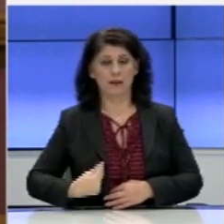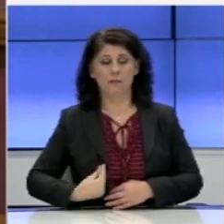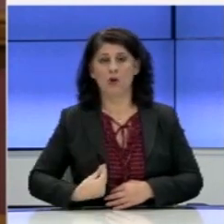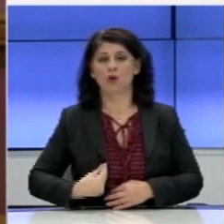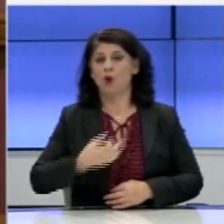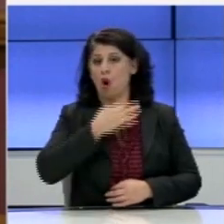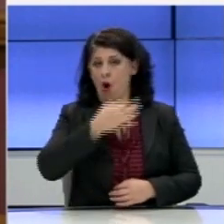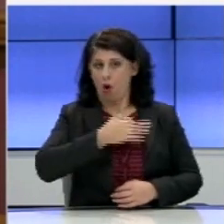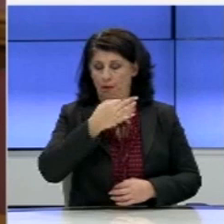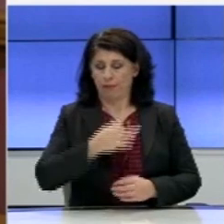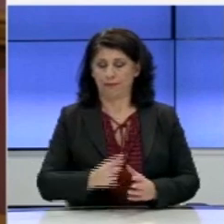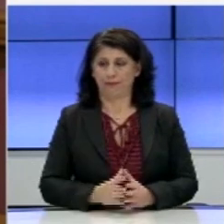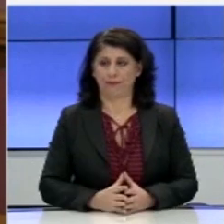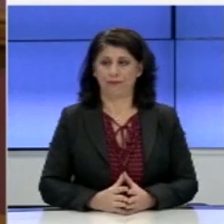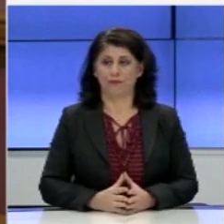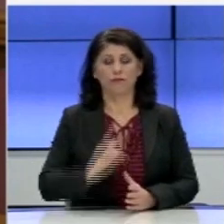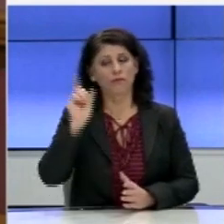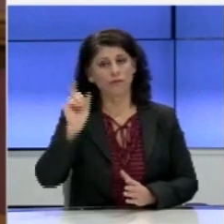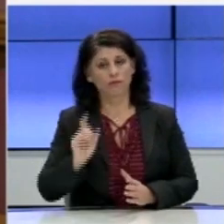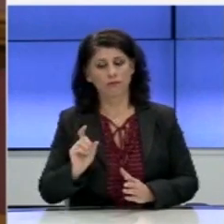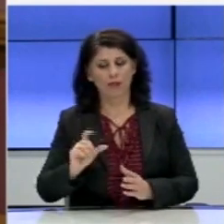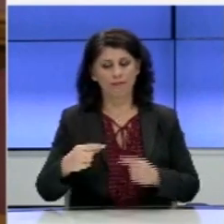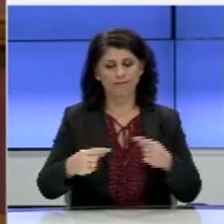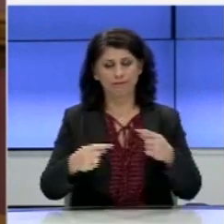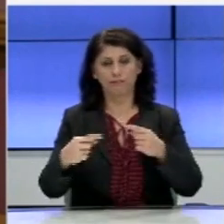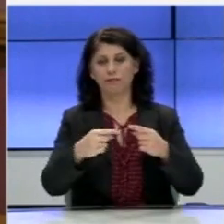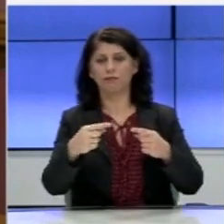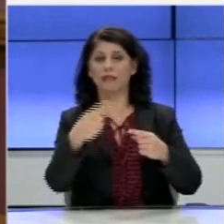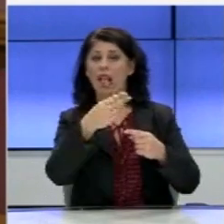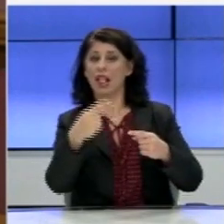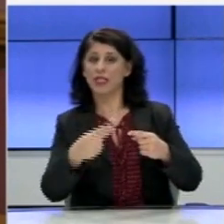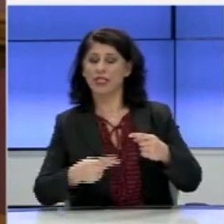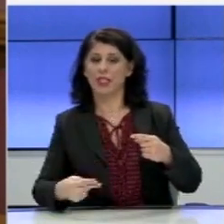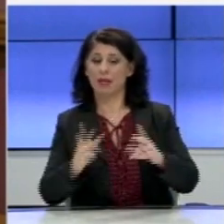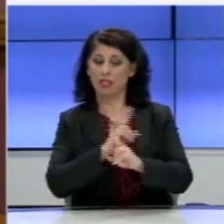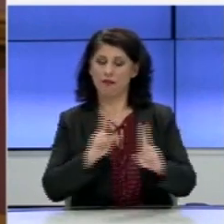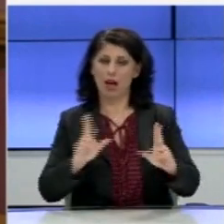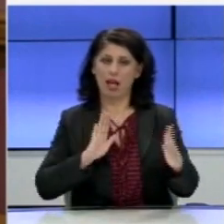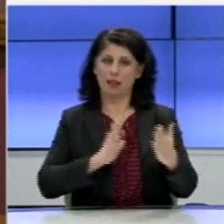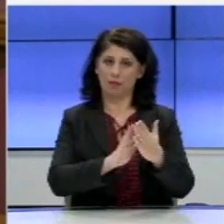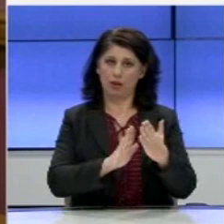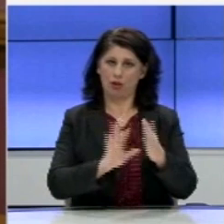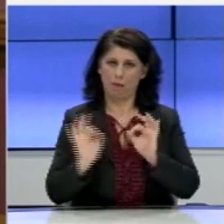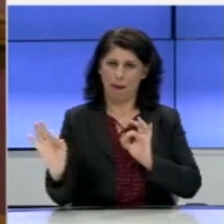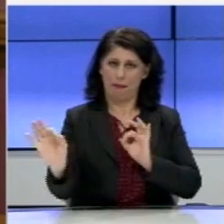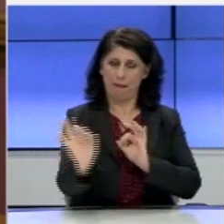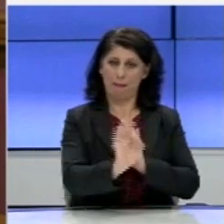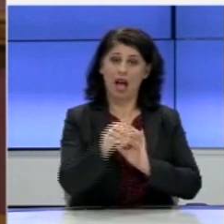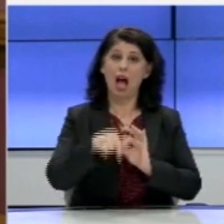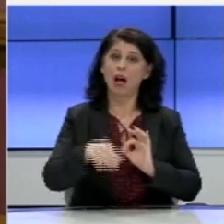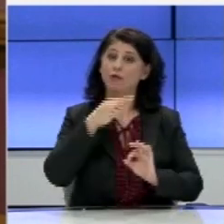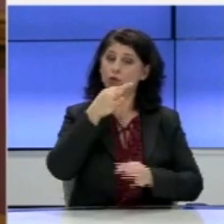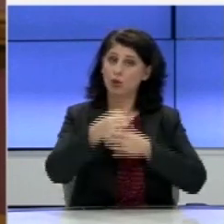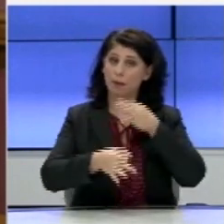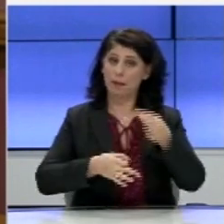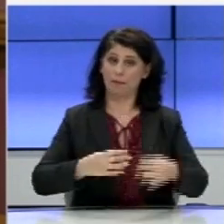στο δημόσιο λόγο και ενδεχομένως αντιπαράθεση, τα ζητήματα διαφάνειας για την αντιμετώπιση της πανδημίας, αυτό που είχαμε